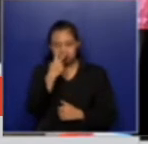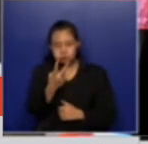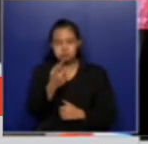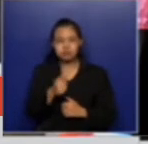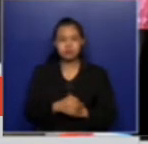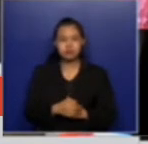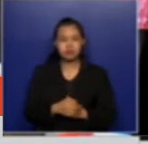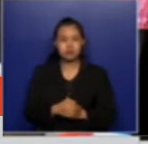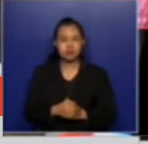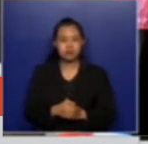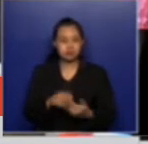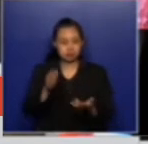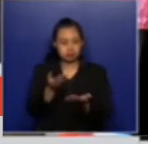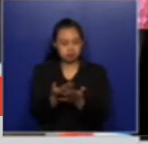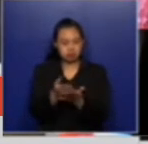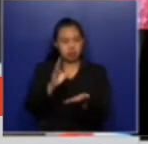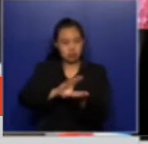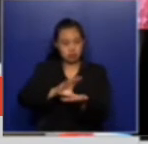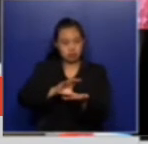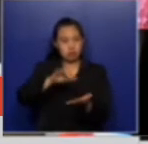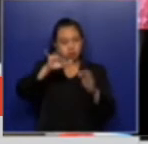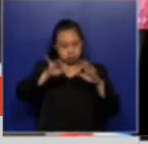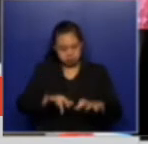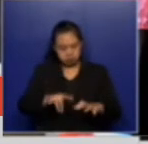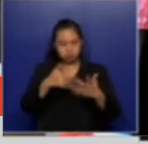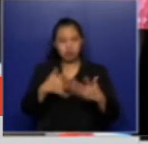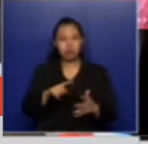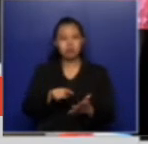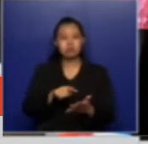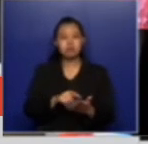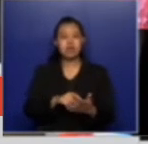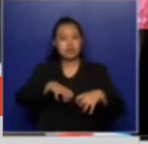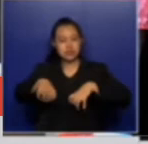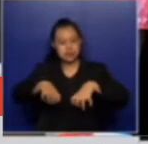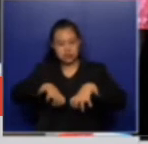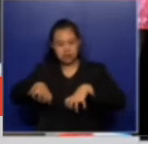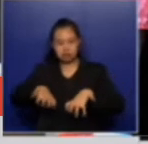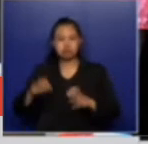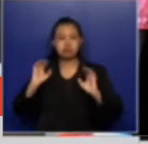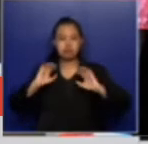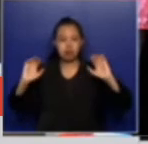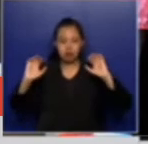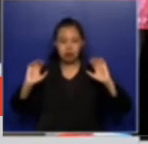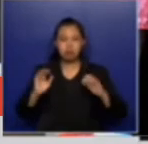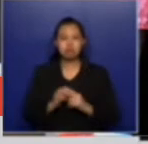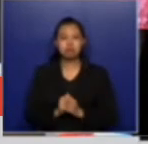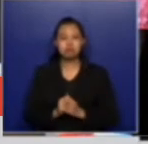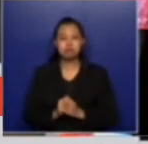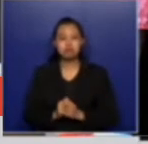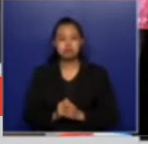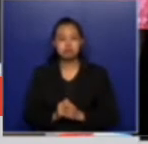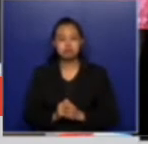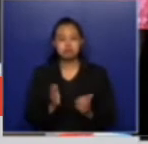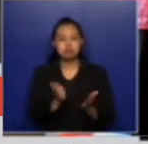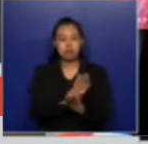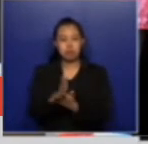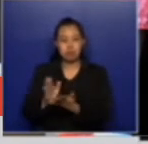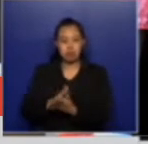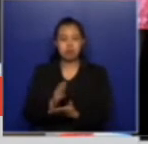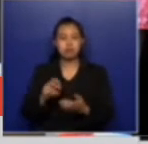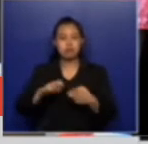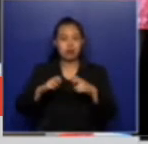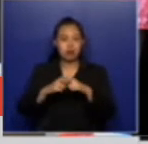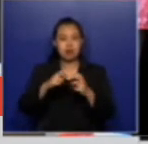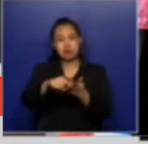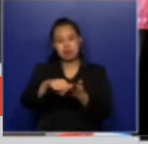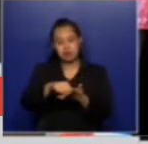นี้เขียนมาเนี่ยไปดำเนินการบริหารจัดการราชการแผ่นดินแก้ปัญหาโดยเฉพ